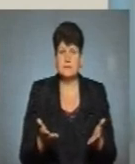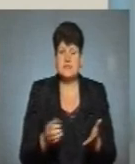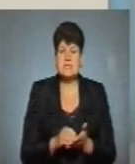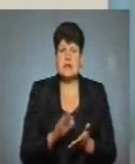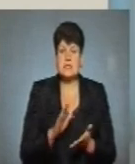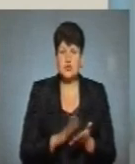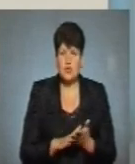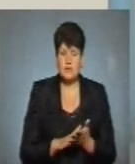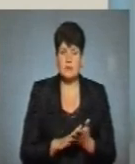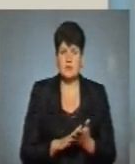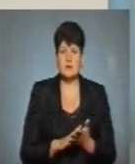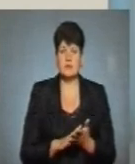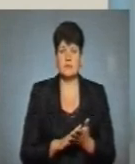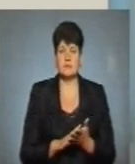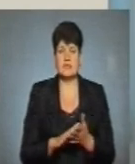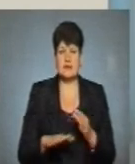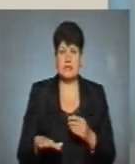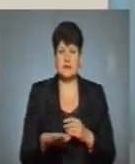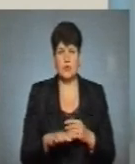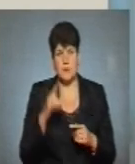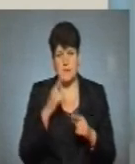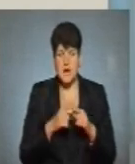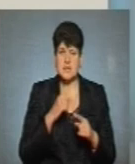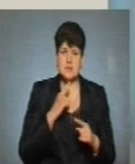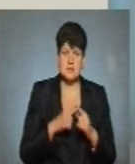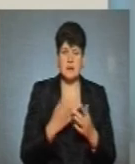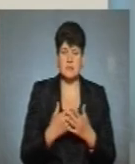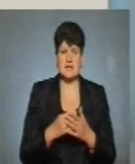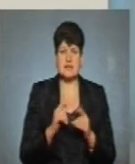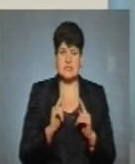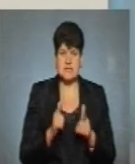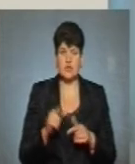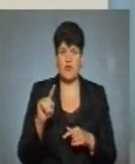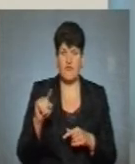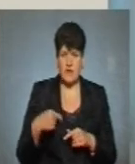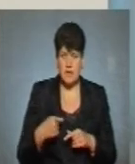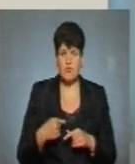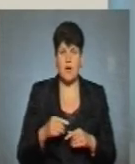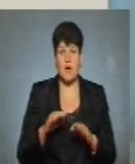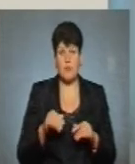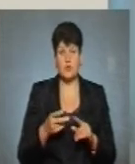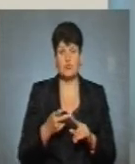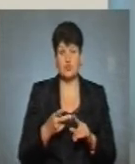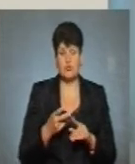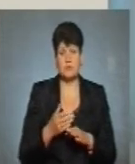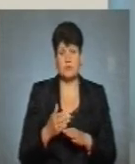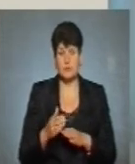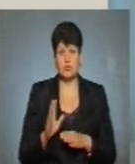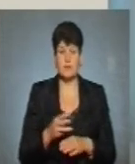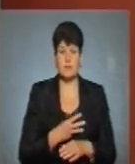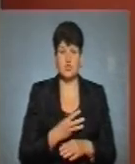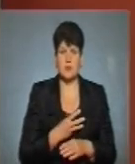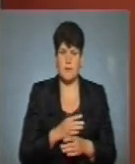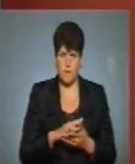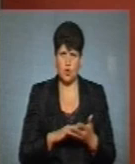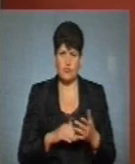зареєстровані, закріплені території, чи там братики, сестрички, згідно вимог, згідно законодавства. А тоді в другий етап вже будуть бажаючи. Продовжено